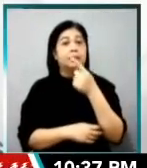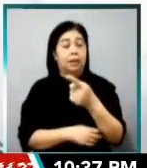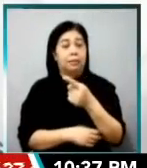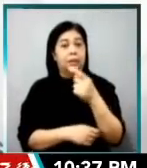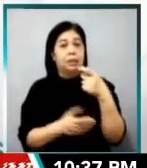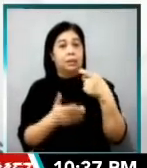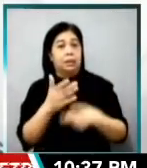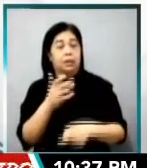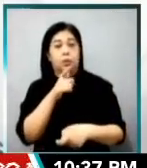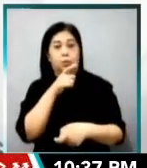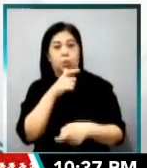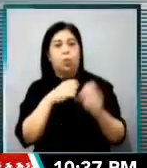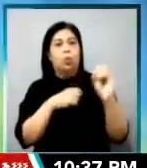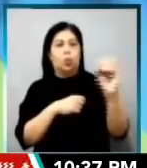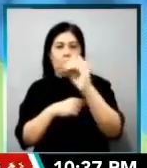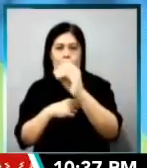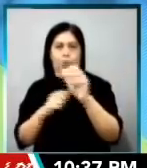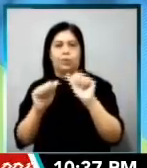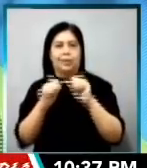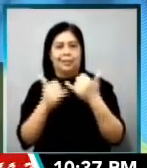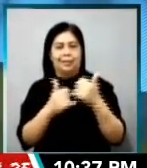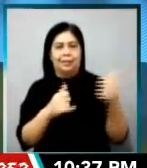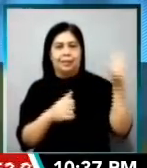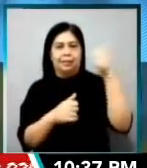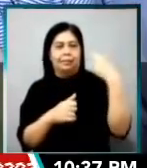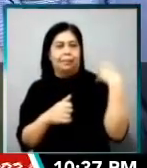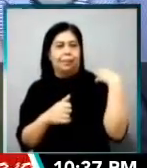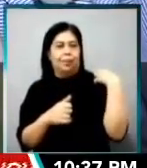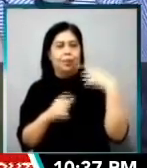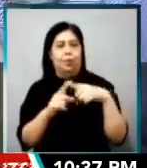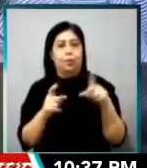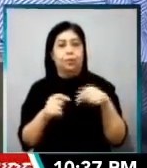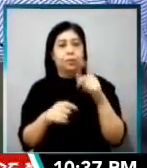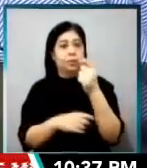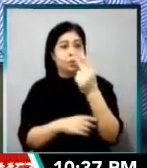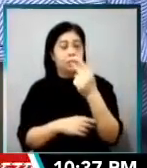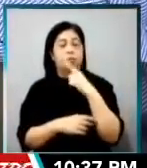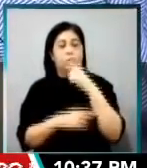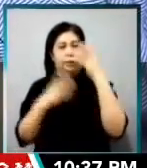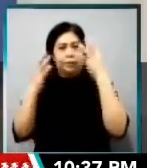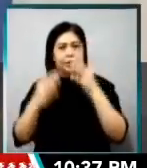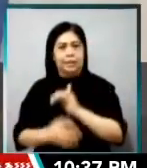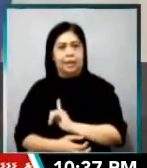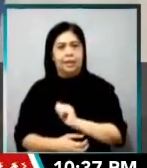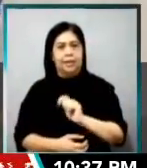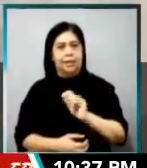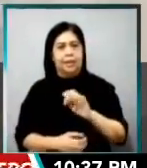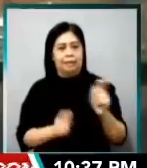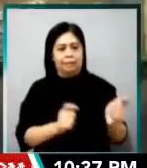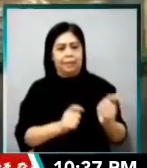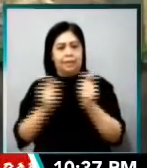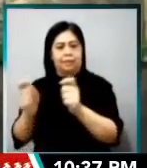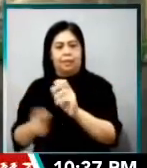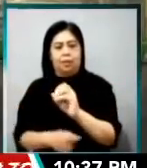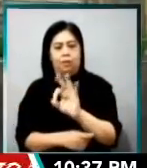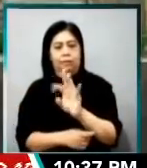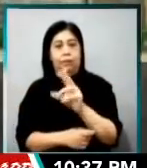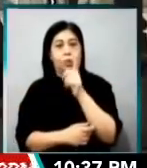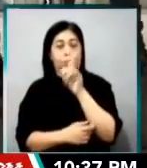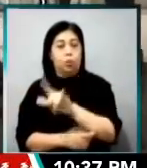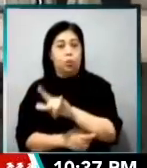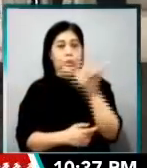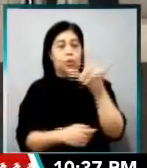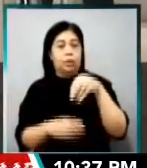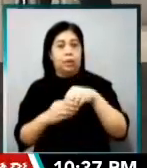ang kani-kanilang mga employer. Noong Webes din daw nagpa siya ang IATF na ilipat na ang mga OFW na aalis sa loob ng 4 na buwan